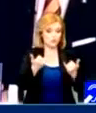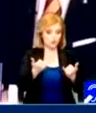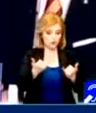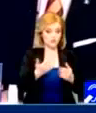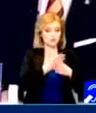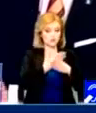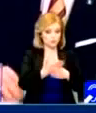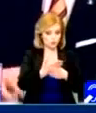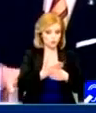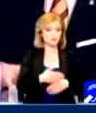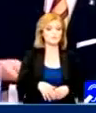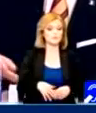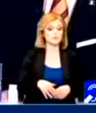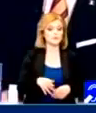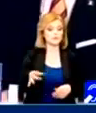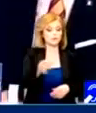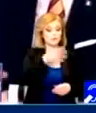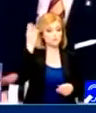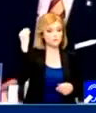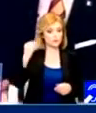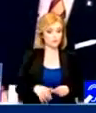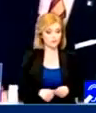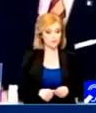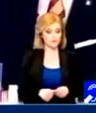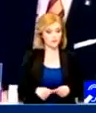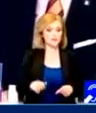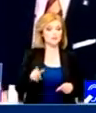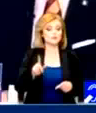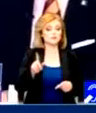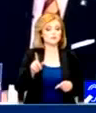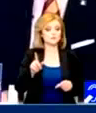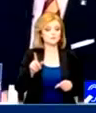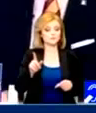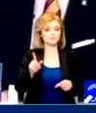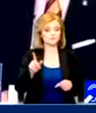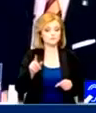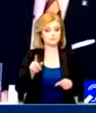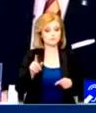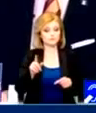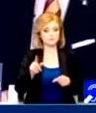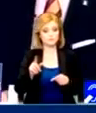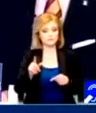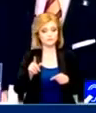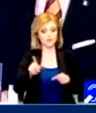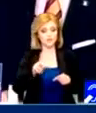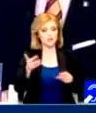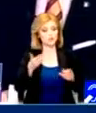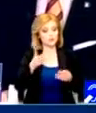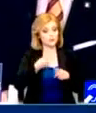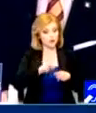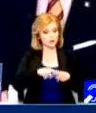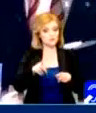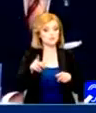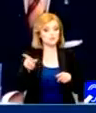Vom milita în Parlamentul European pentru o tratare diferită a țărilor din parteneriatul estic în funcție de angajamentul lor pentru